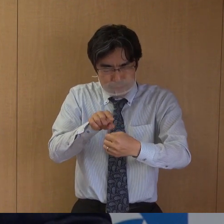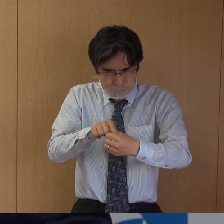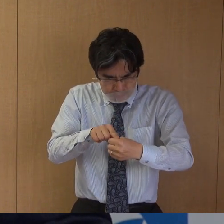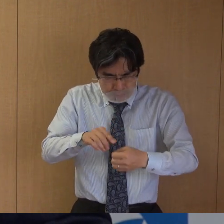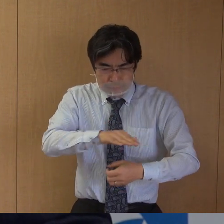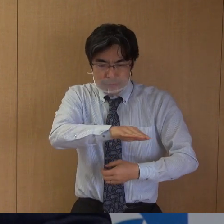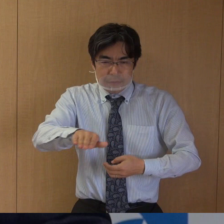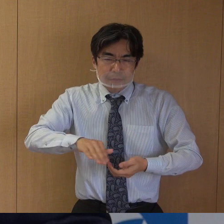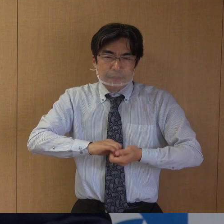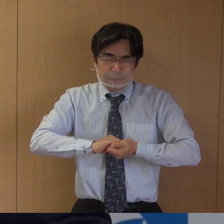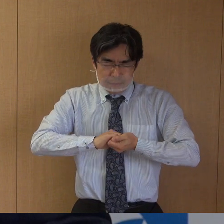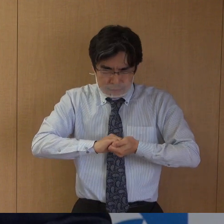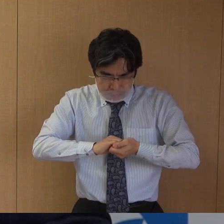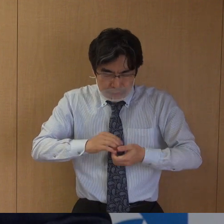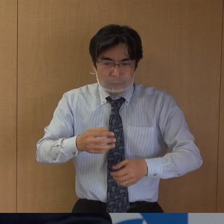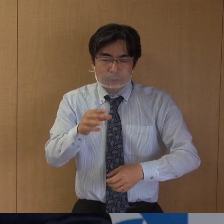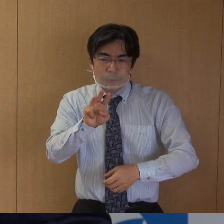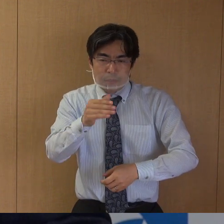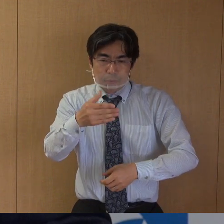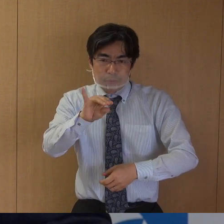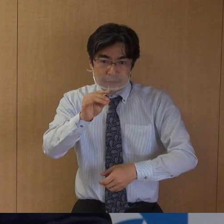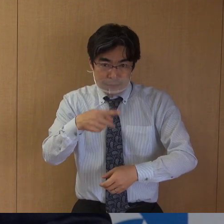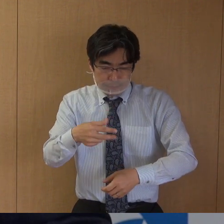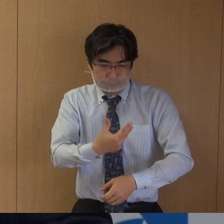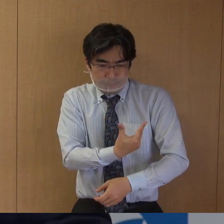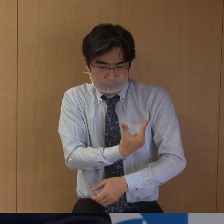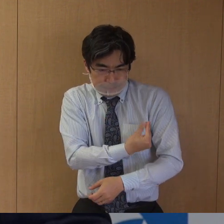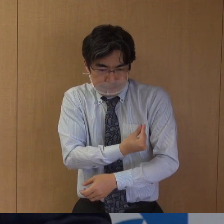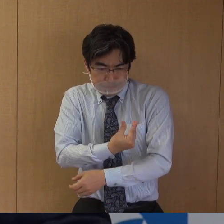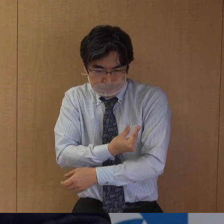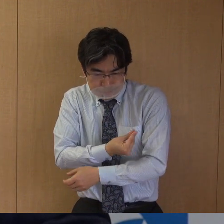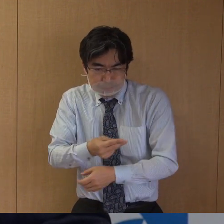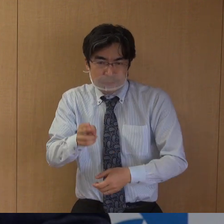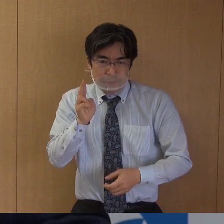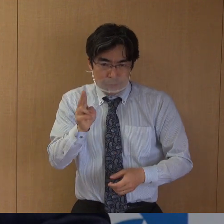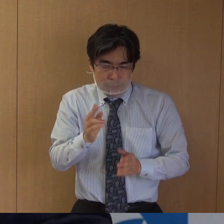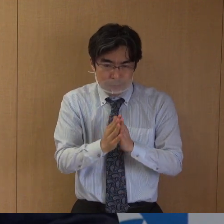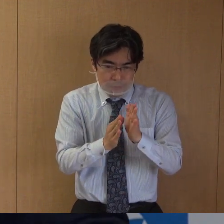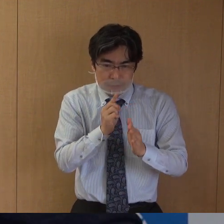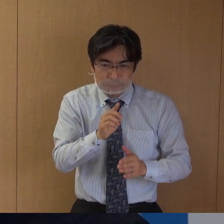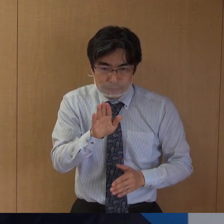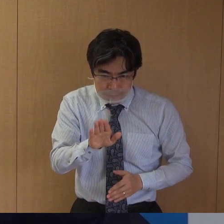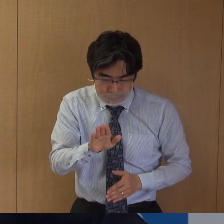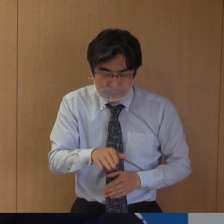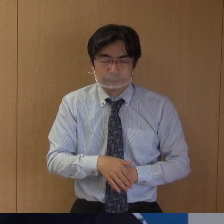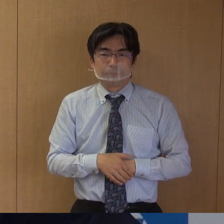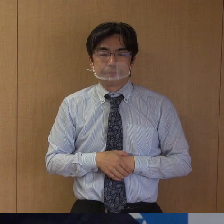にはぜひワクチンの接種をしていただきますようお願いいたします。